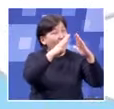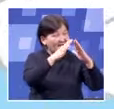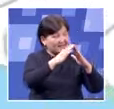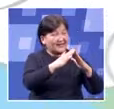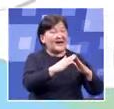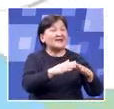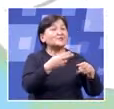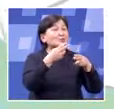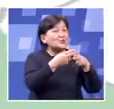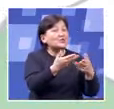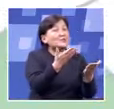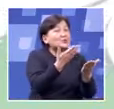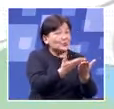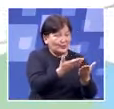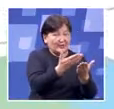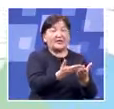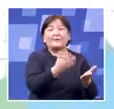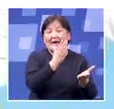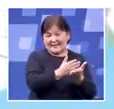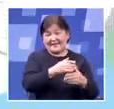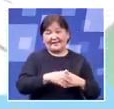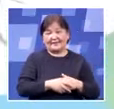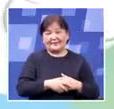байшингаас тусламж гуйдаг бахнэ.